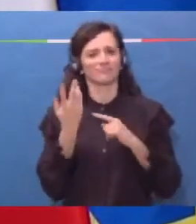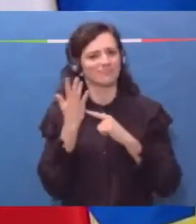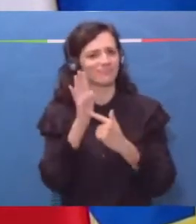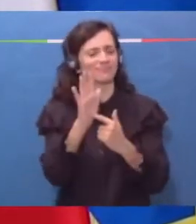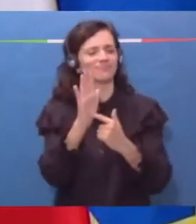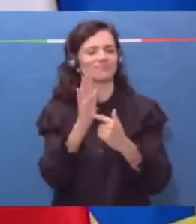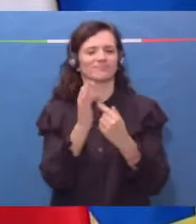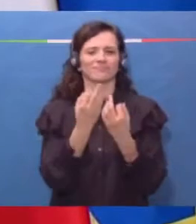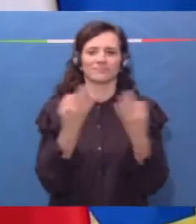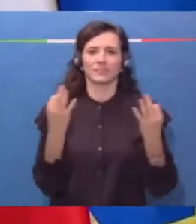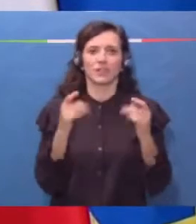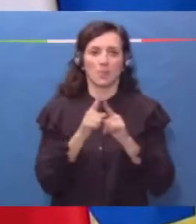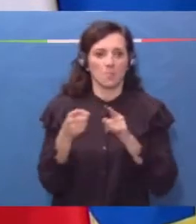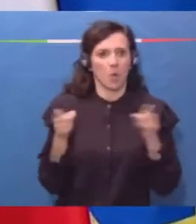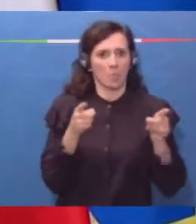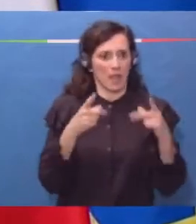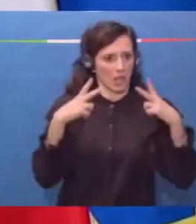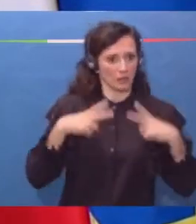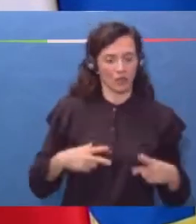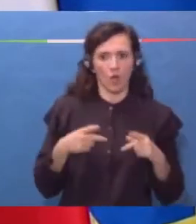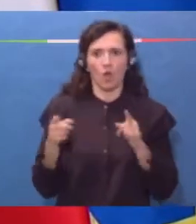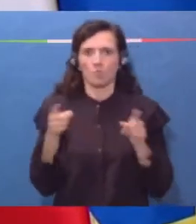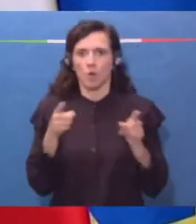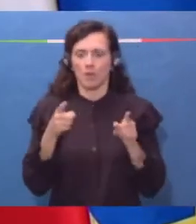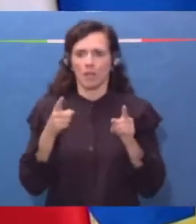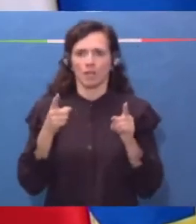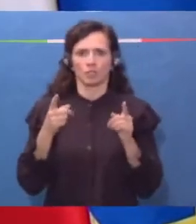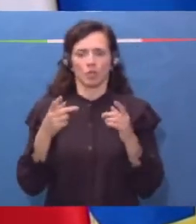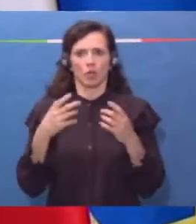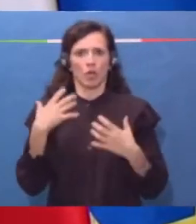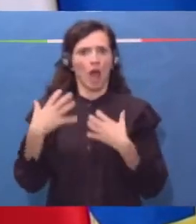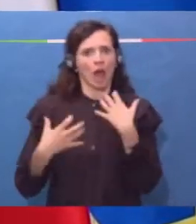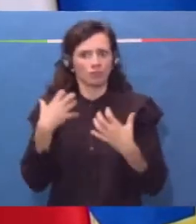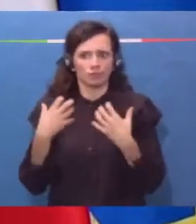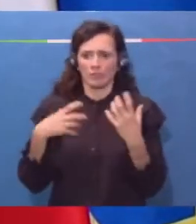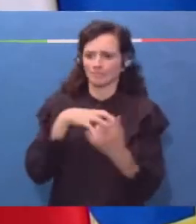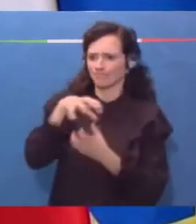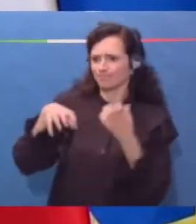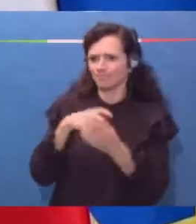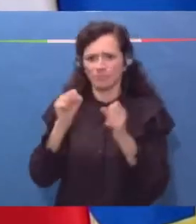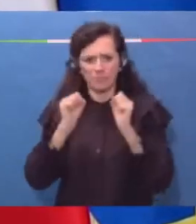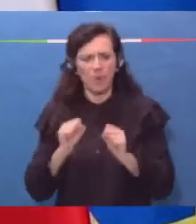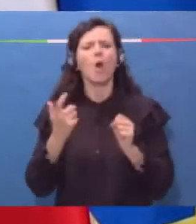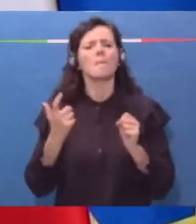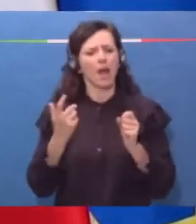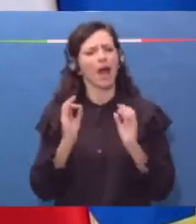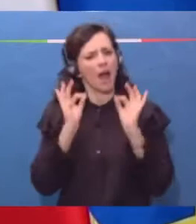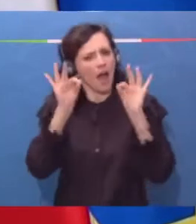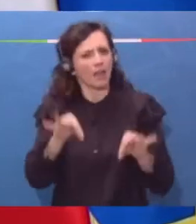i temporali e le tempeste, a far avanzare